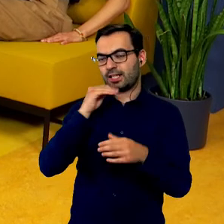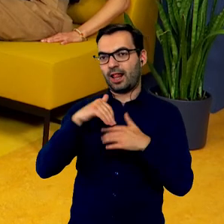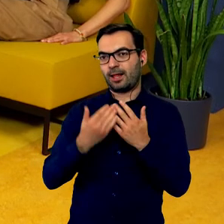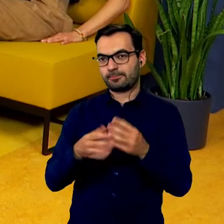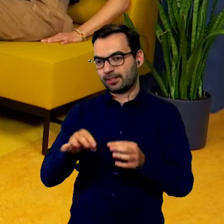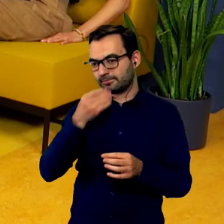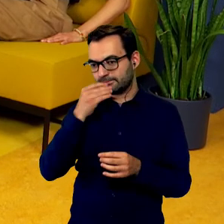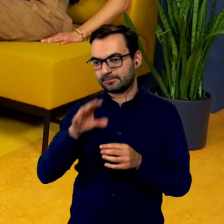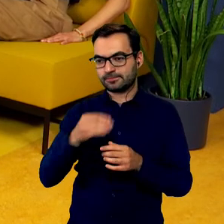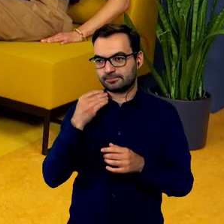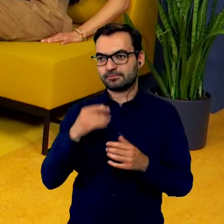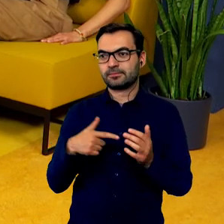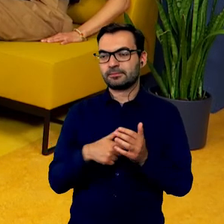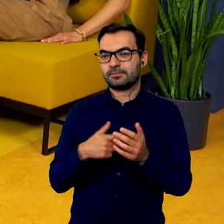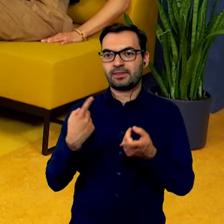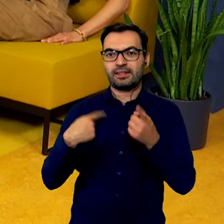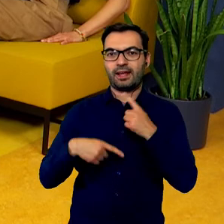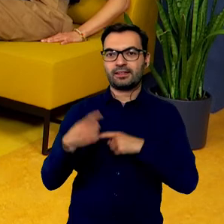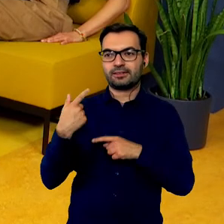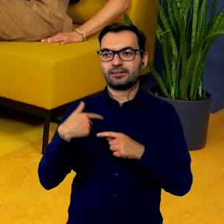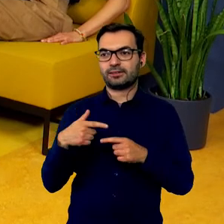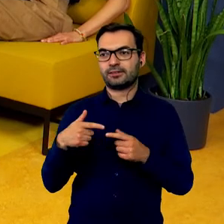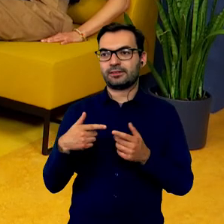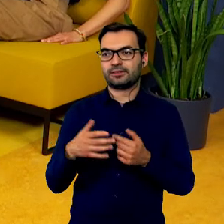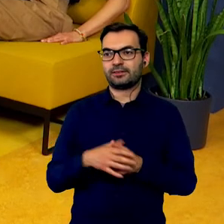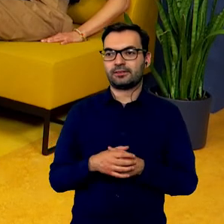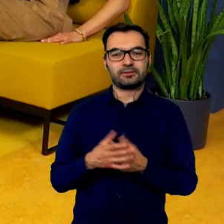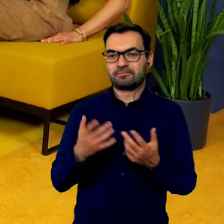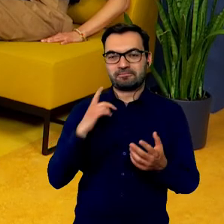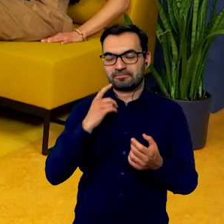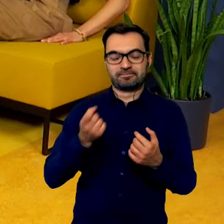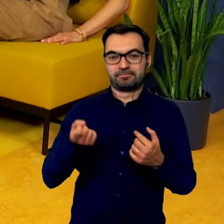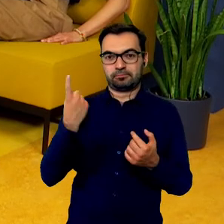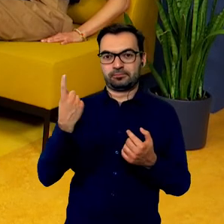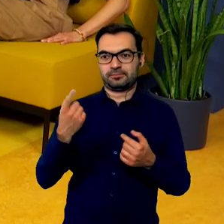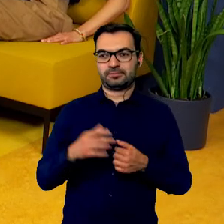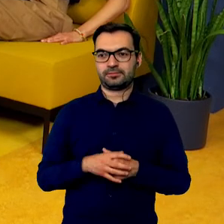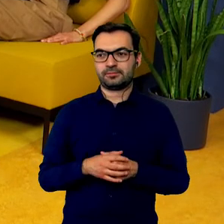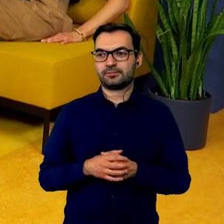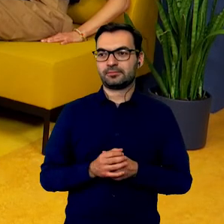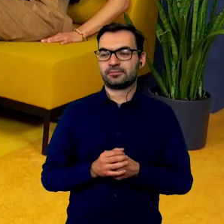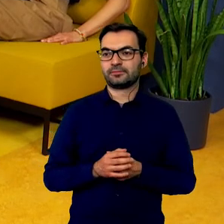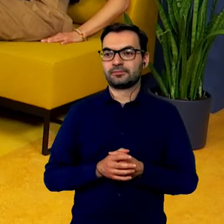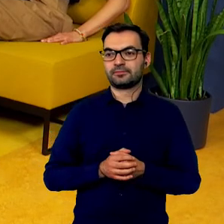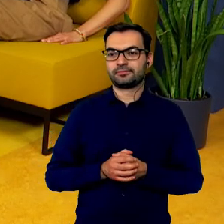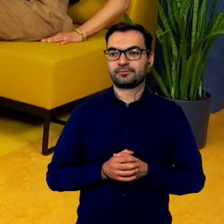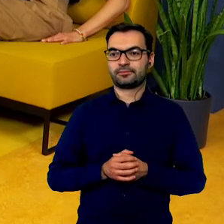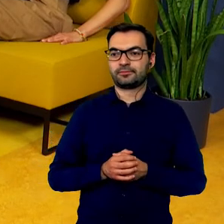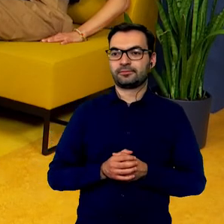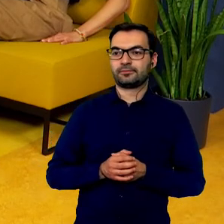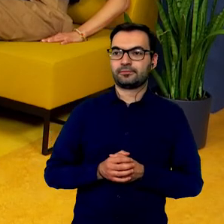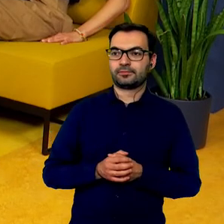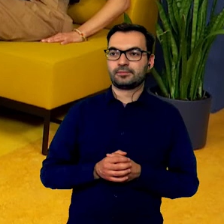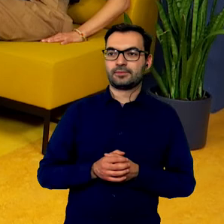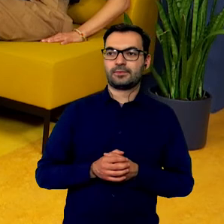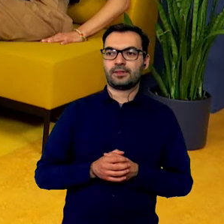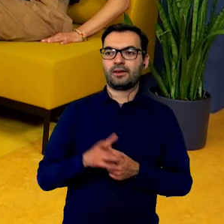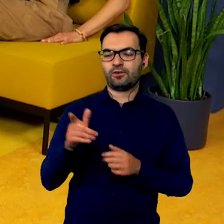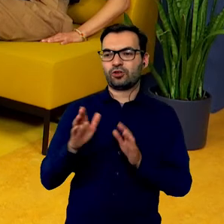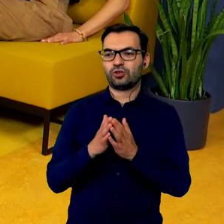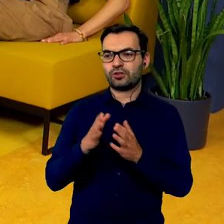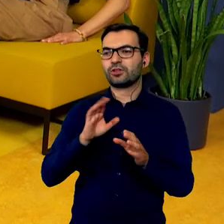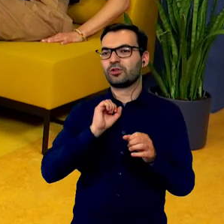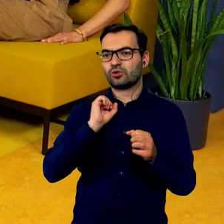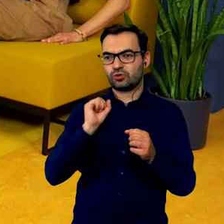chleb. To są rzeczy, których no, scenarzysta by nie wymyślił, tak jak w tym życiu. Wiem, że w tej książce są